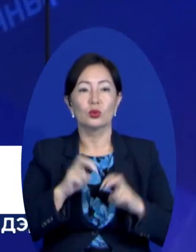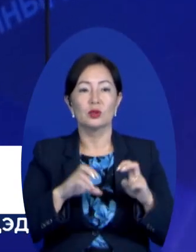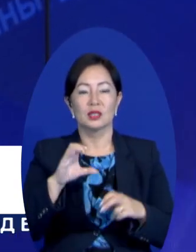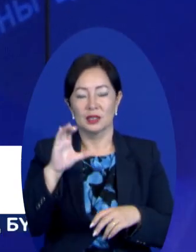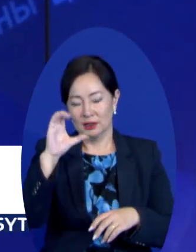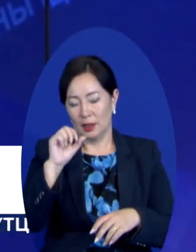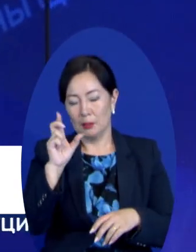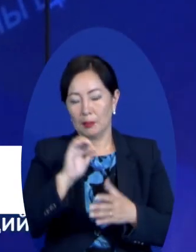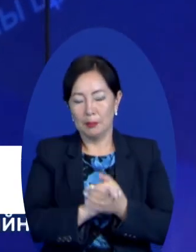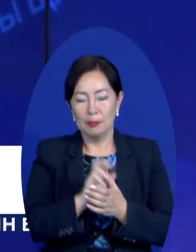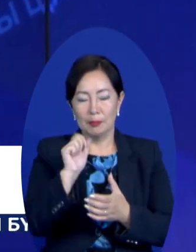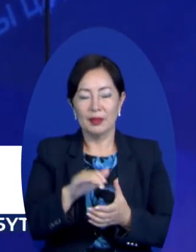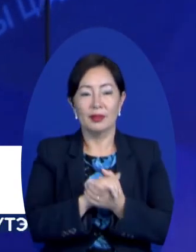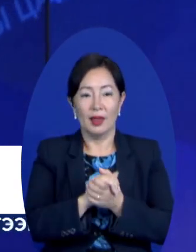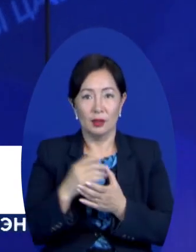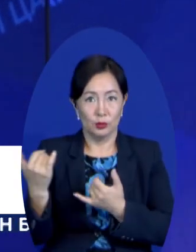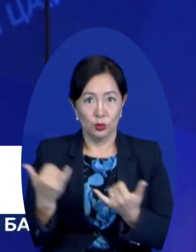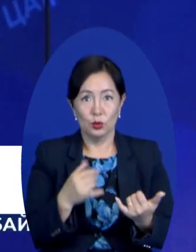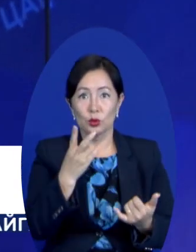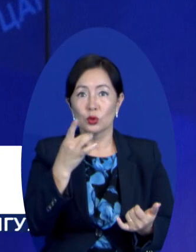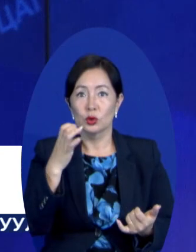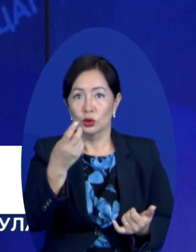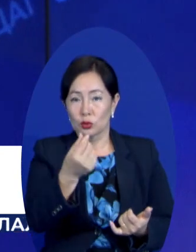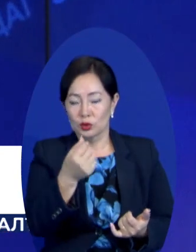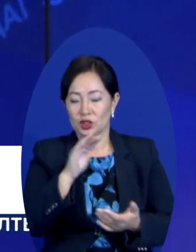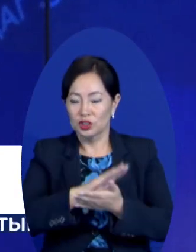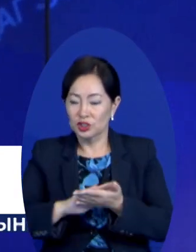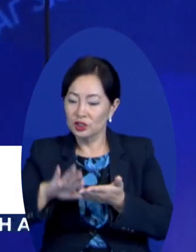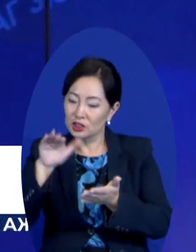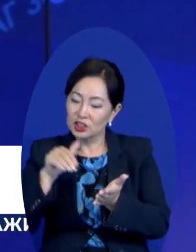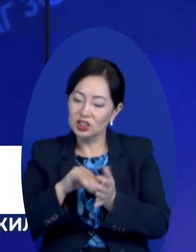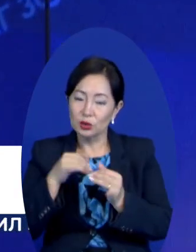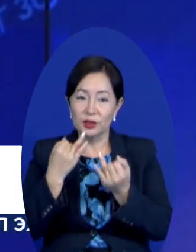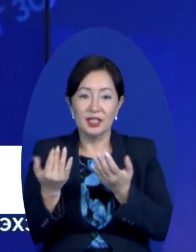Батнаарын мөлөөг урьж за нүүрсний үнийн аргачлал болоод одоо шинчлэгдсэн стандартын талаар ярилцлаа.